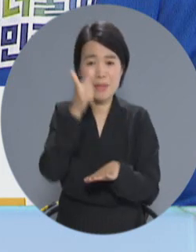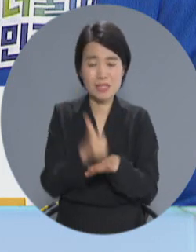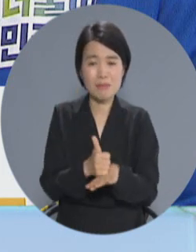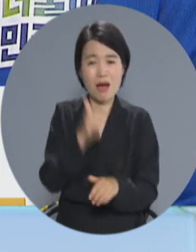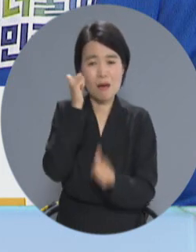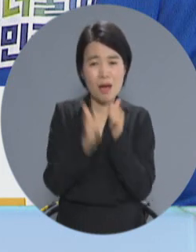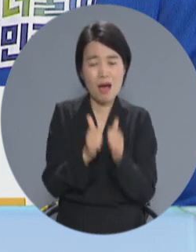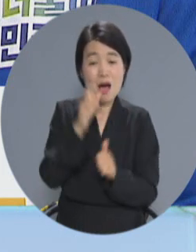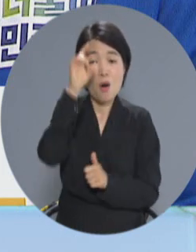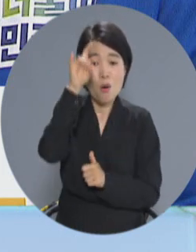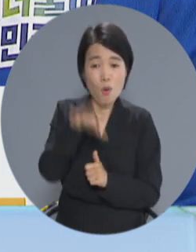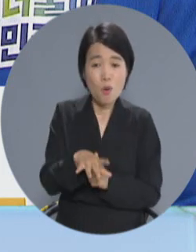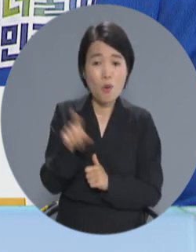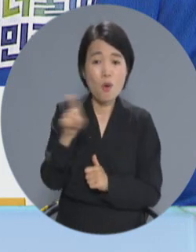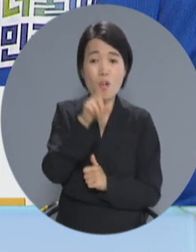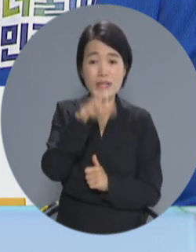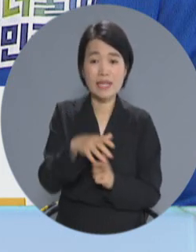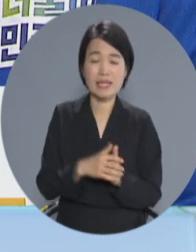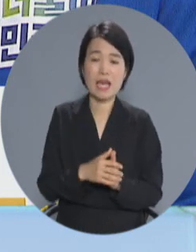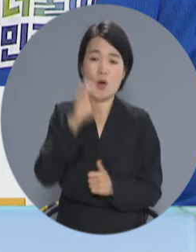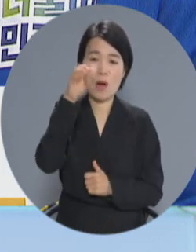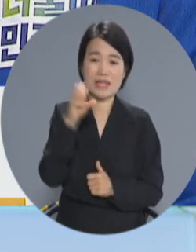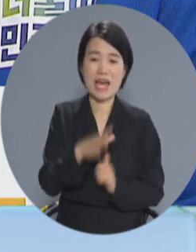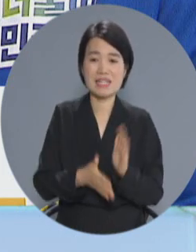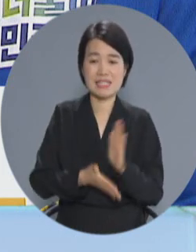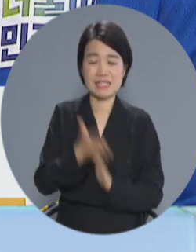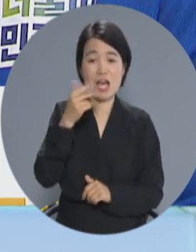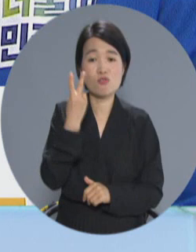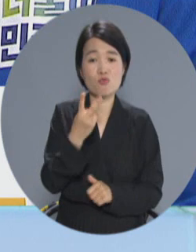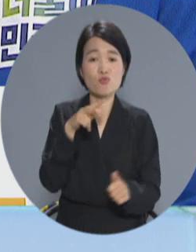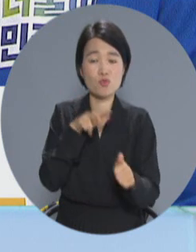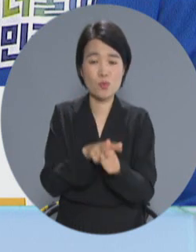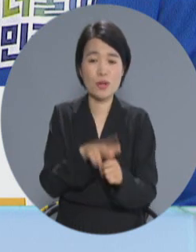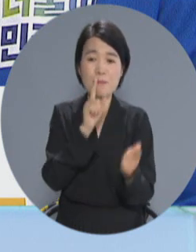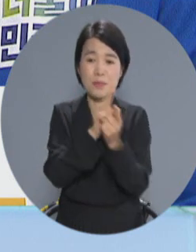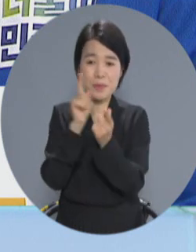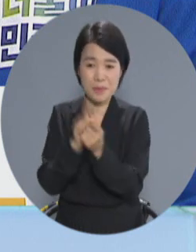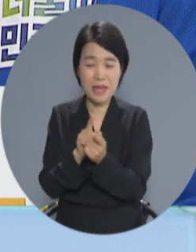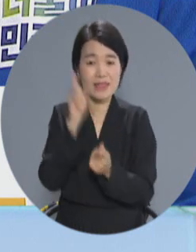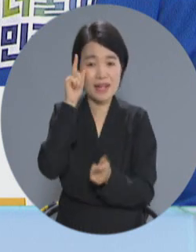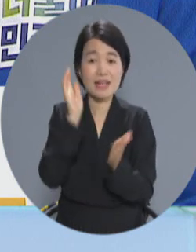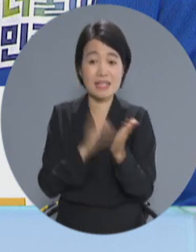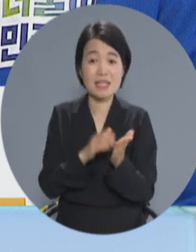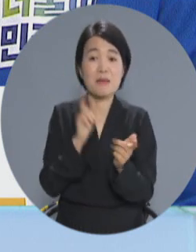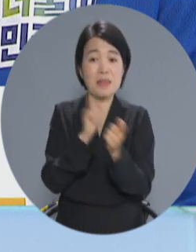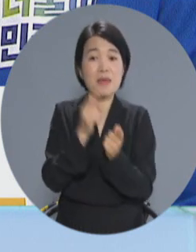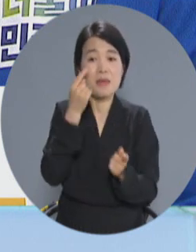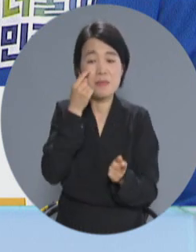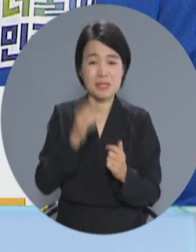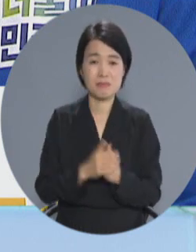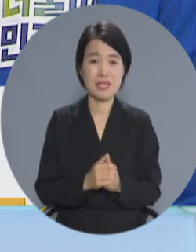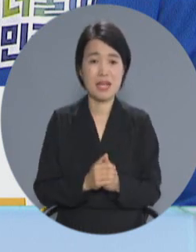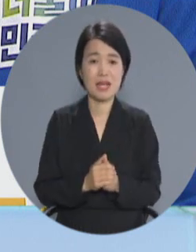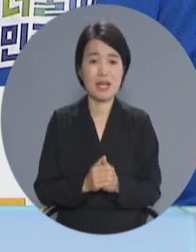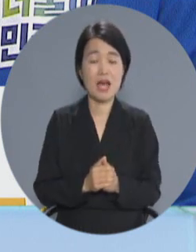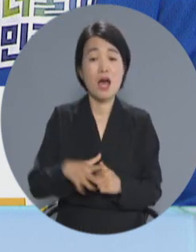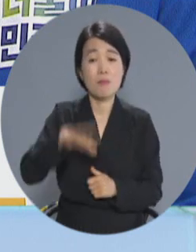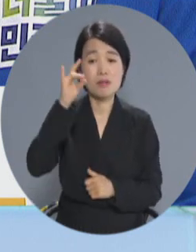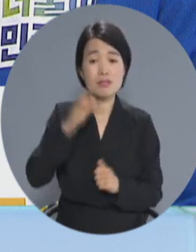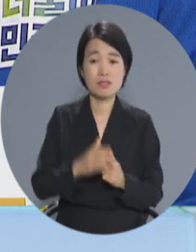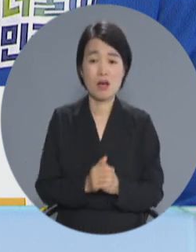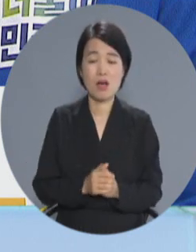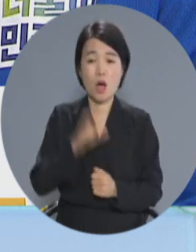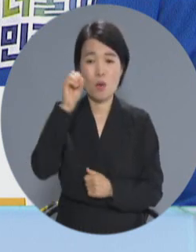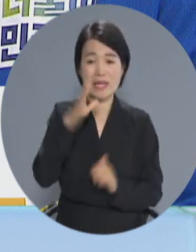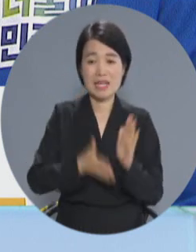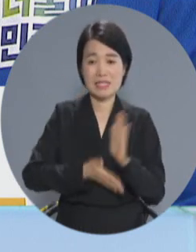치열한 접전을 펼치고 있는 광양 시장선거 던 의 양강 후보를 차례대로 내일까지 만나보겠습니다 먼저 오늘 은